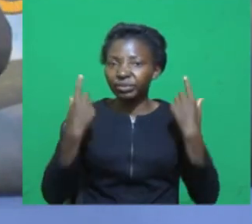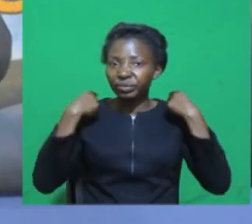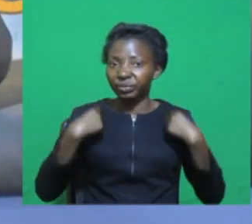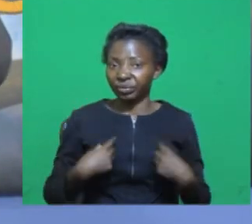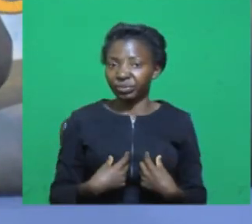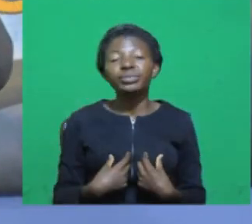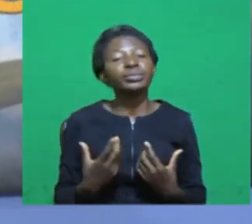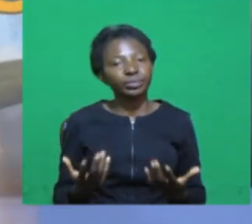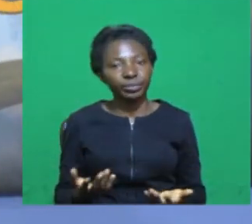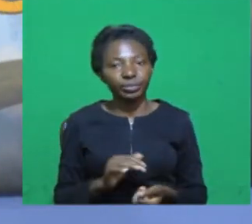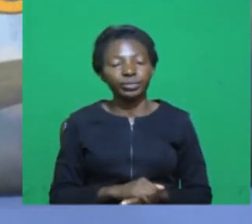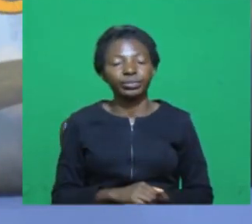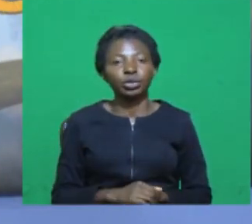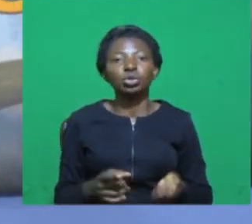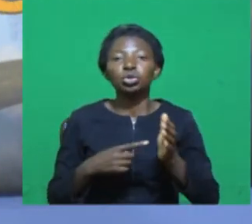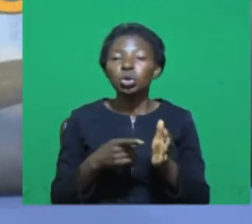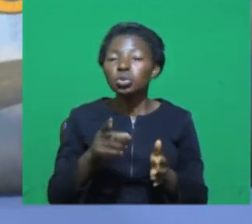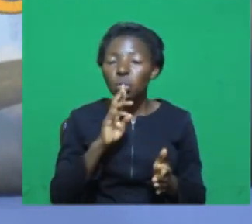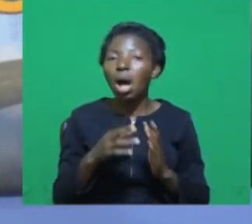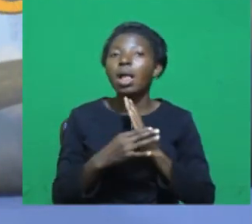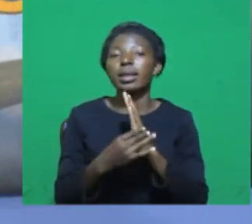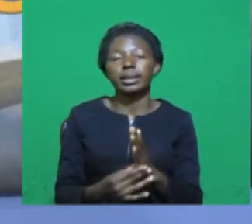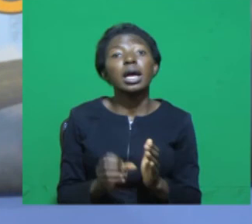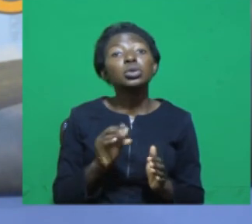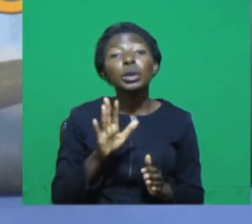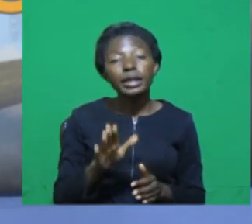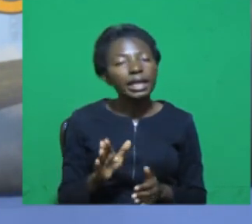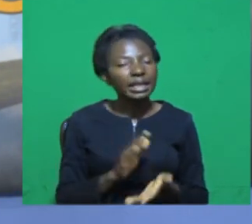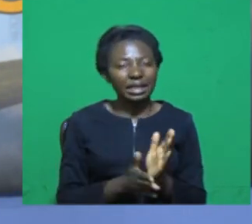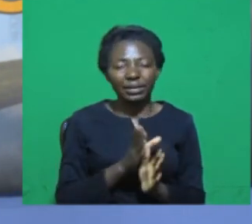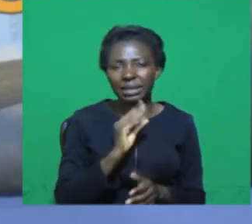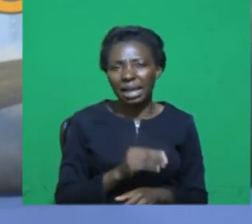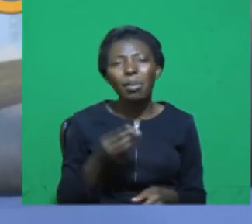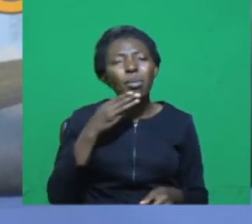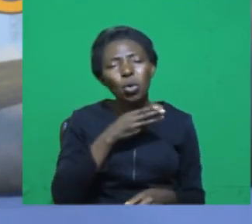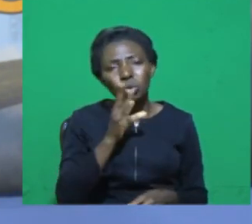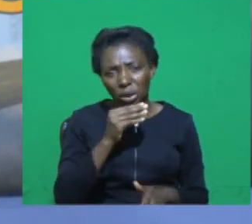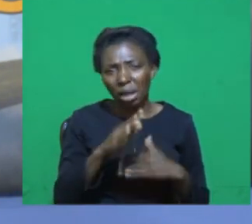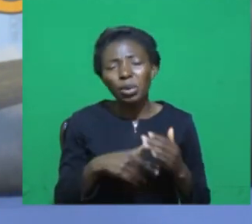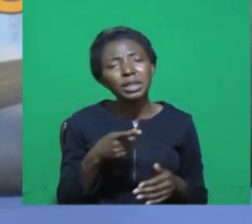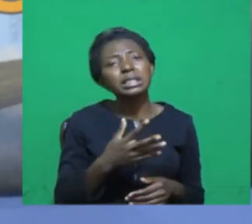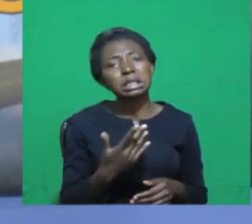chakabatwa necheni kudai. Saka pakadaro handifungo ndo zviri kutsurwa naPauro naPeter.